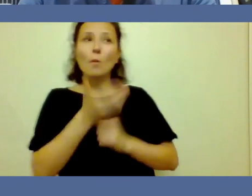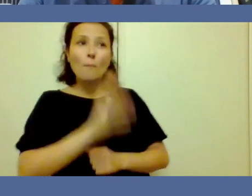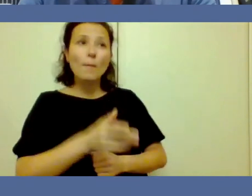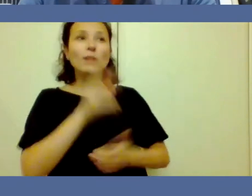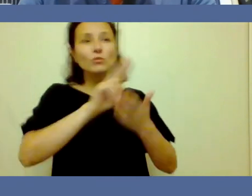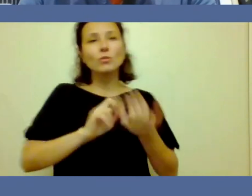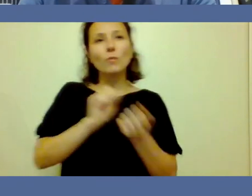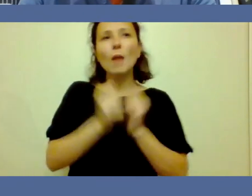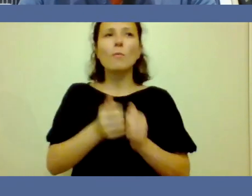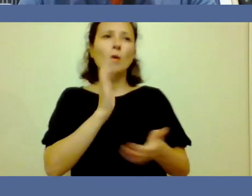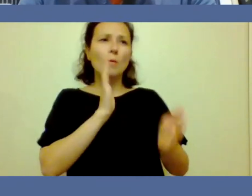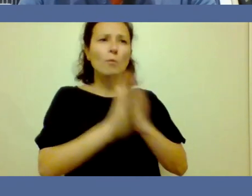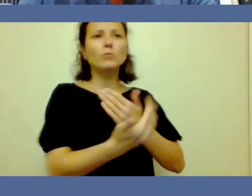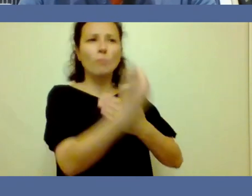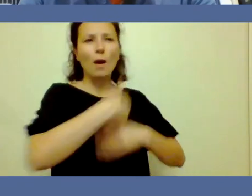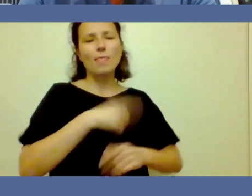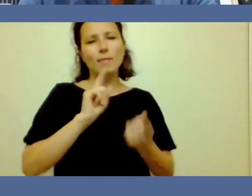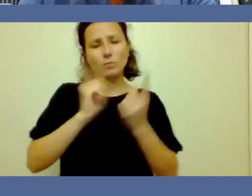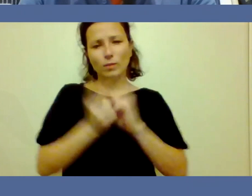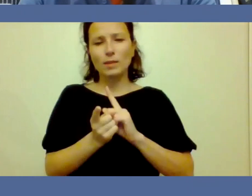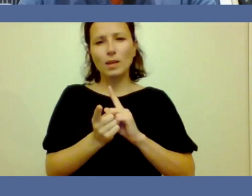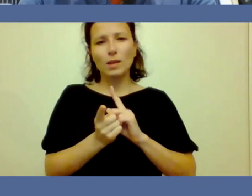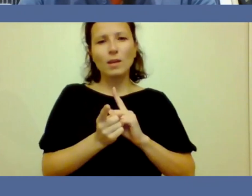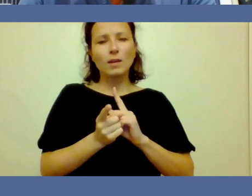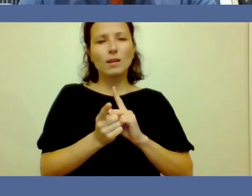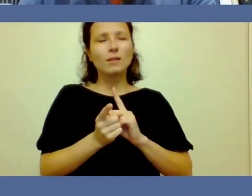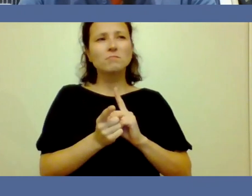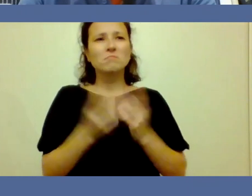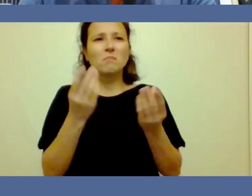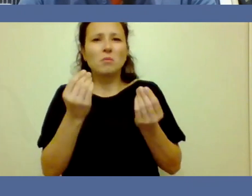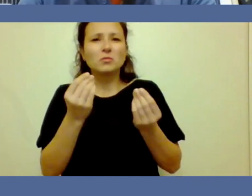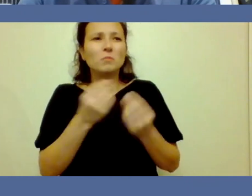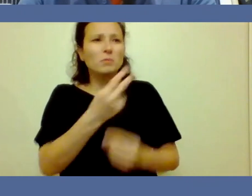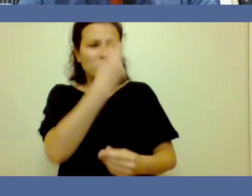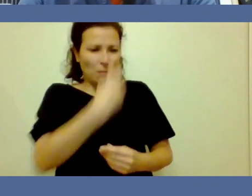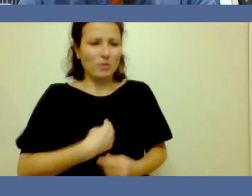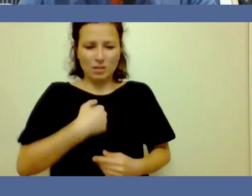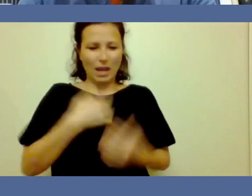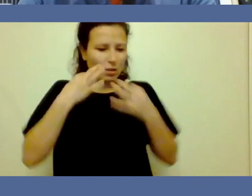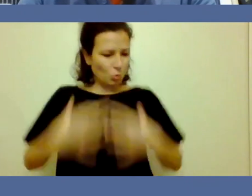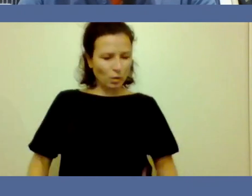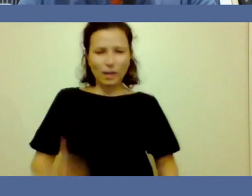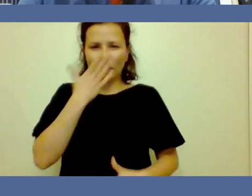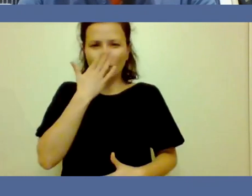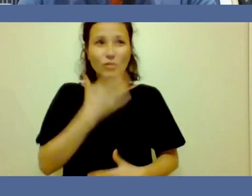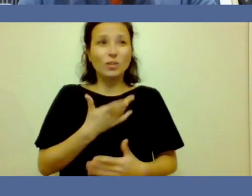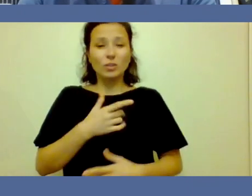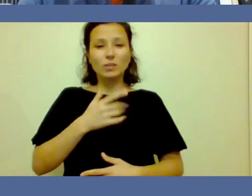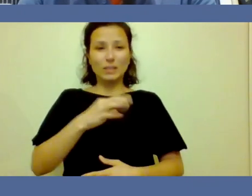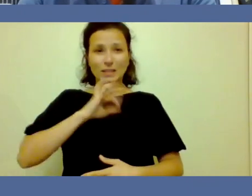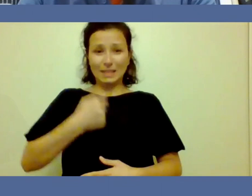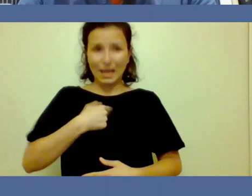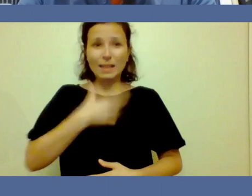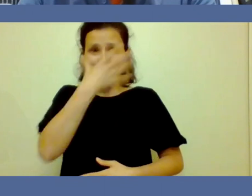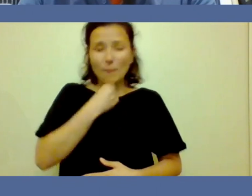spotkanie, bo tak też się zdarza tylko i wyłącznie po to, żeby sprawdzić, jaką mam sukienkę i czy tak wyglądam naprawdę i czy jestem